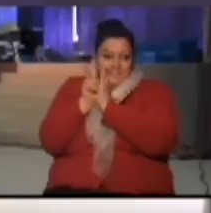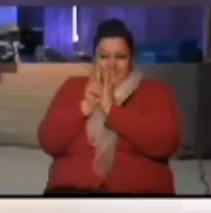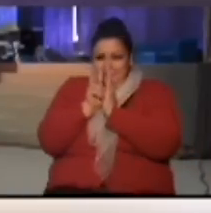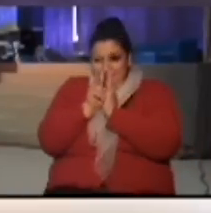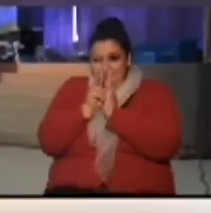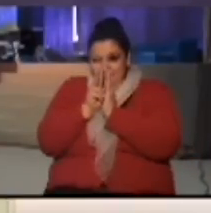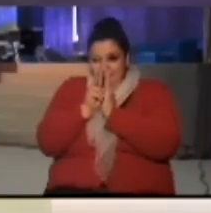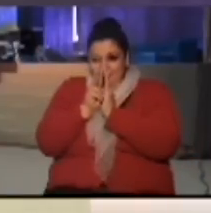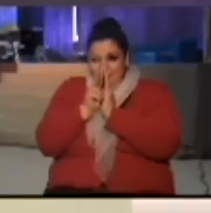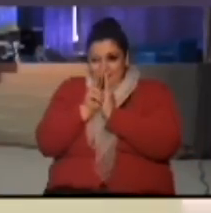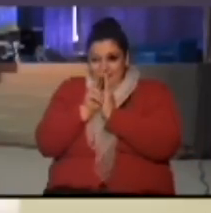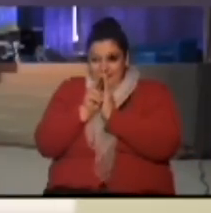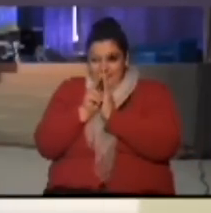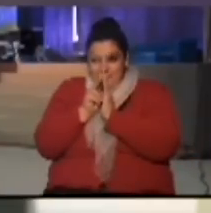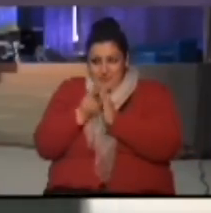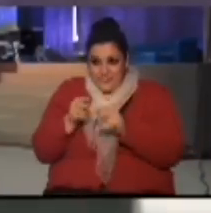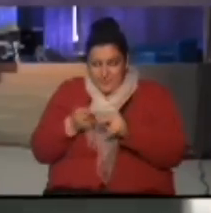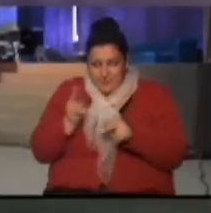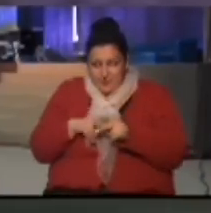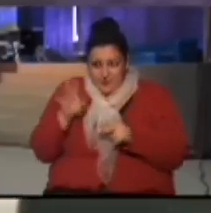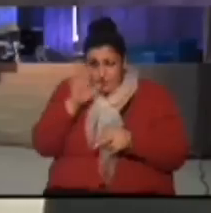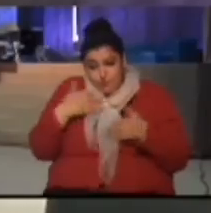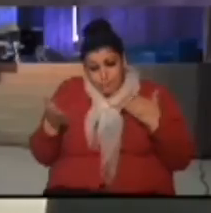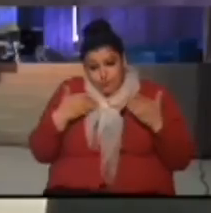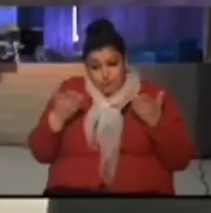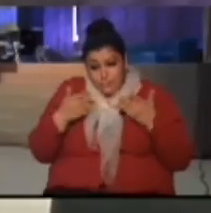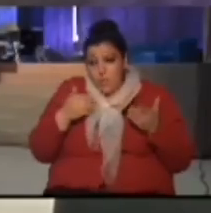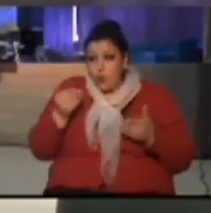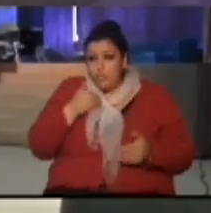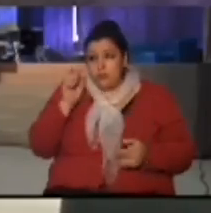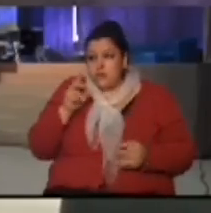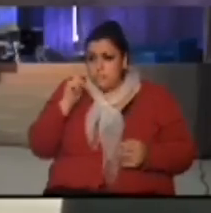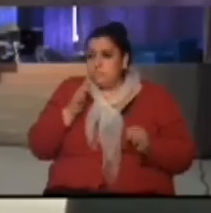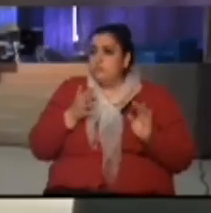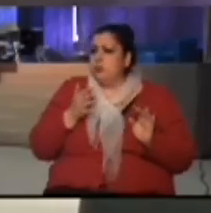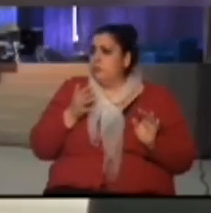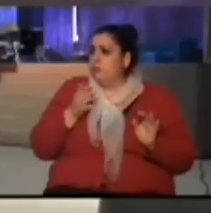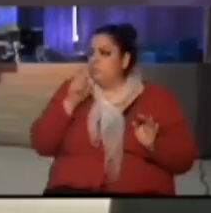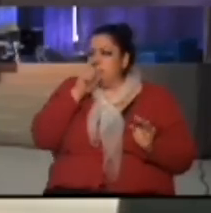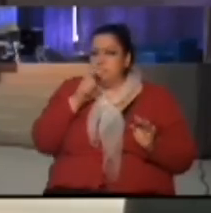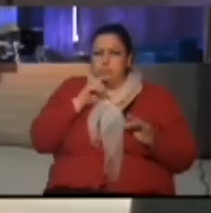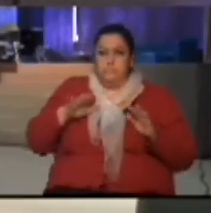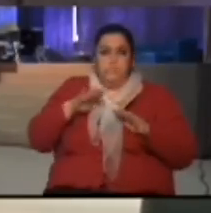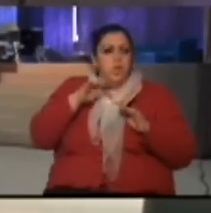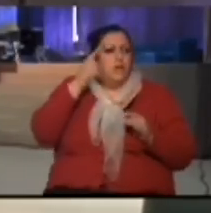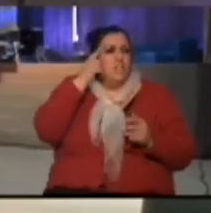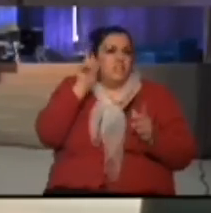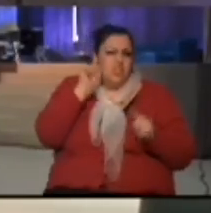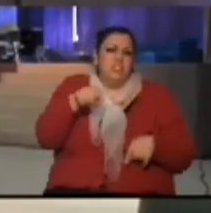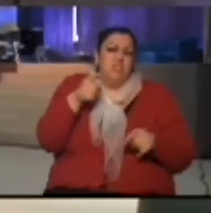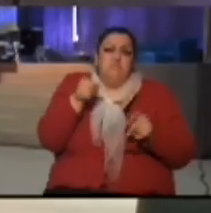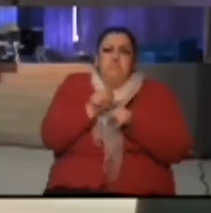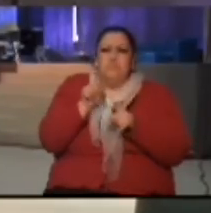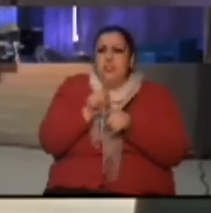նույնպես սովում էին, ու իրանք եկան դրան առաջ, որպեսզի մտնեին ու հասկացան, որ իրանց քաղաքից ներս ոչ մեկ չի թողելու։ Ասեն